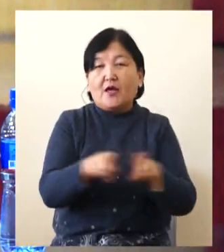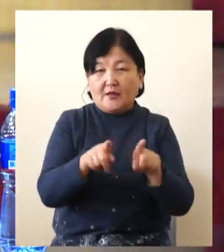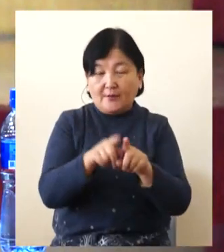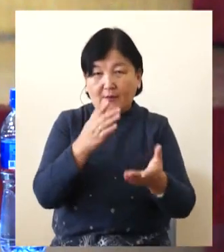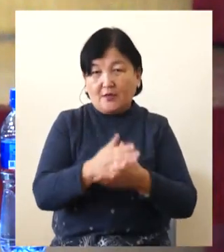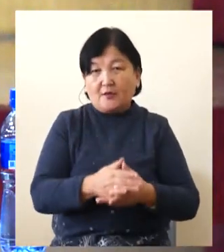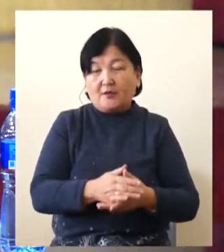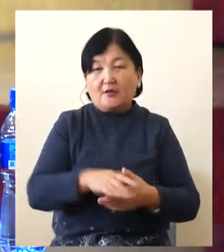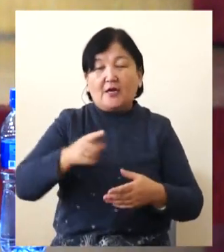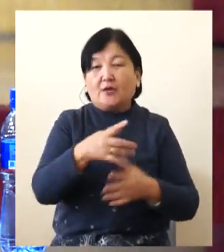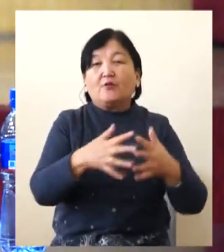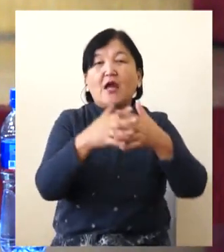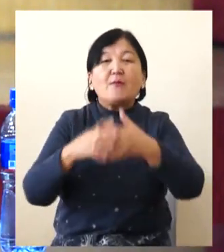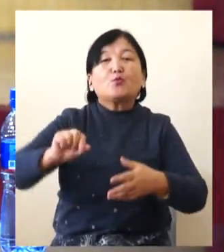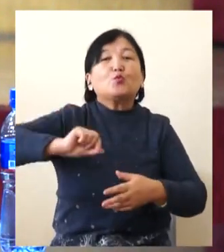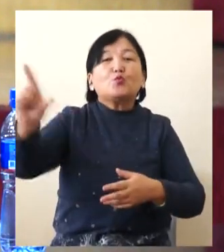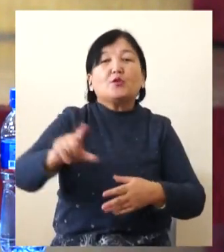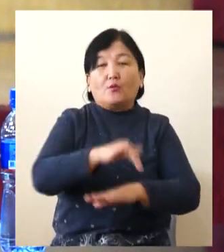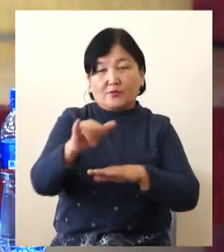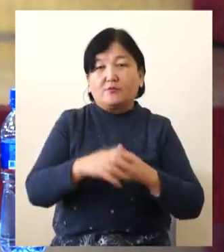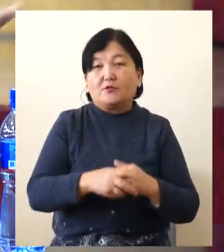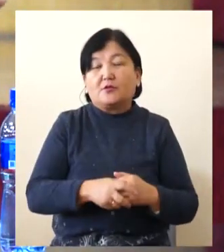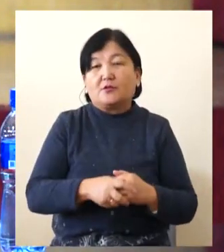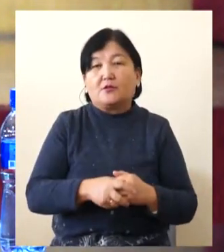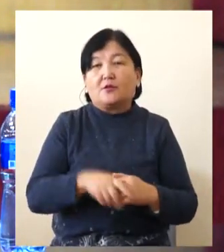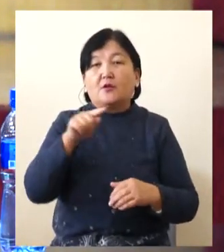учраас. Тэгэхээр таны татварыг буцааж өгнө.